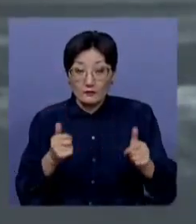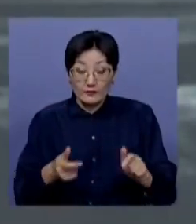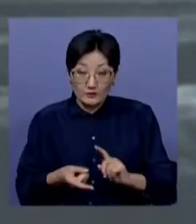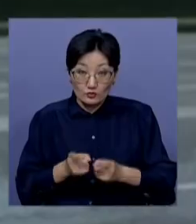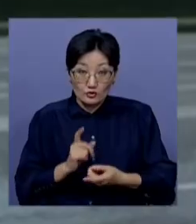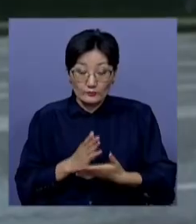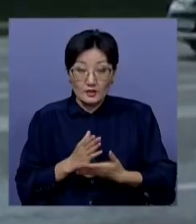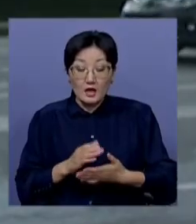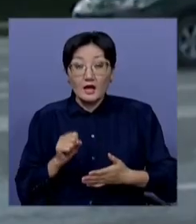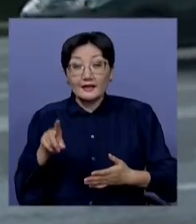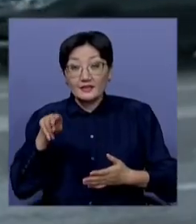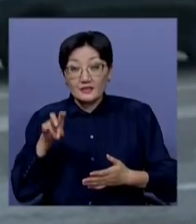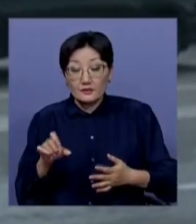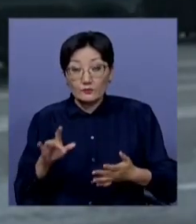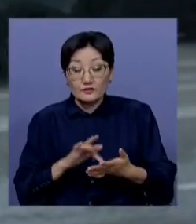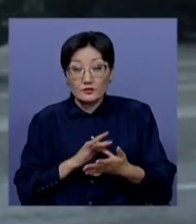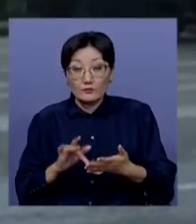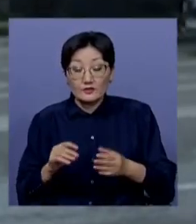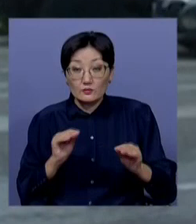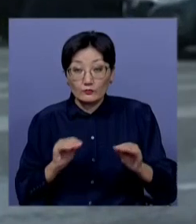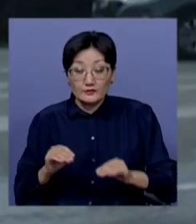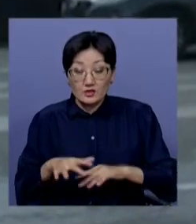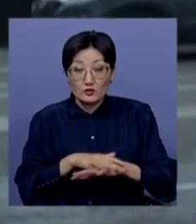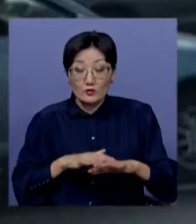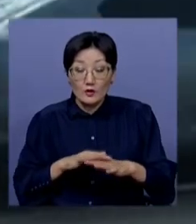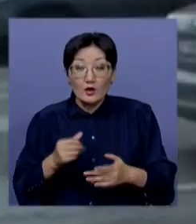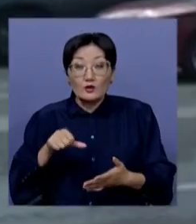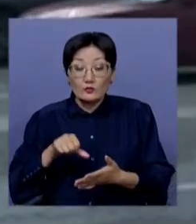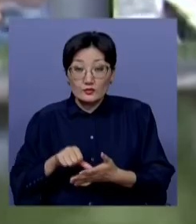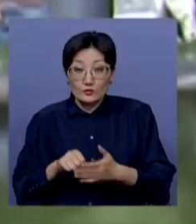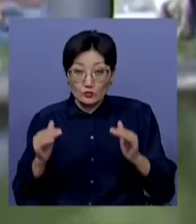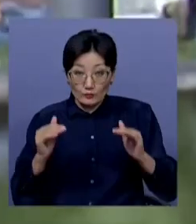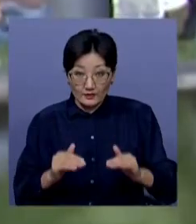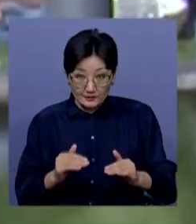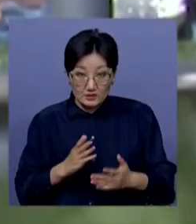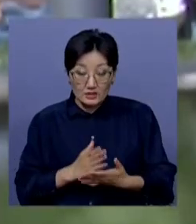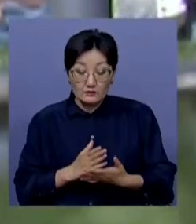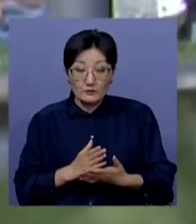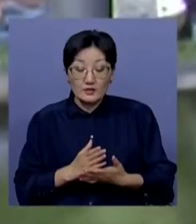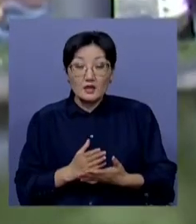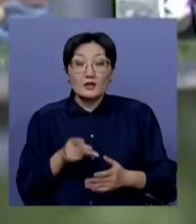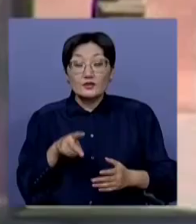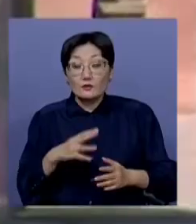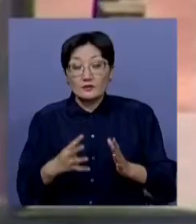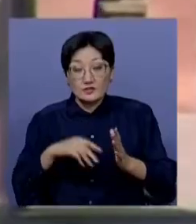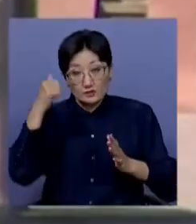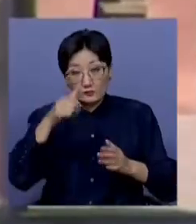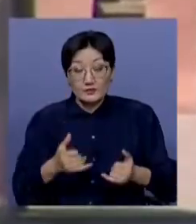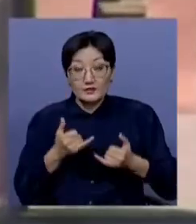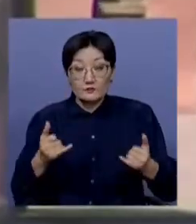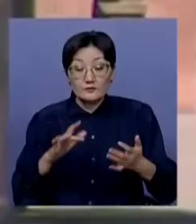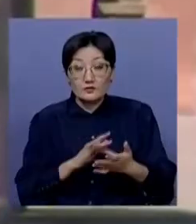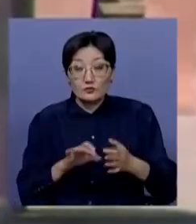көшірілмек. Ал Аида Балаева бюджет қалыптастыруға қоғамның қатысы үлесі де төмен деңгейде қалып отырғанын айтты. 2019 жылға арналған